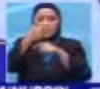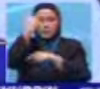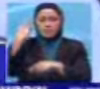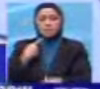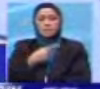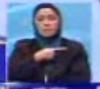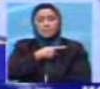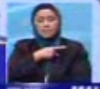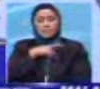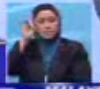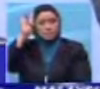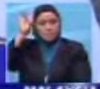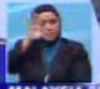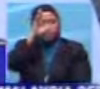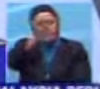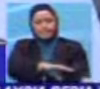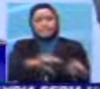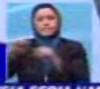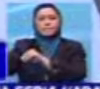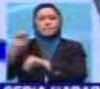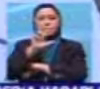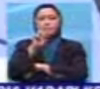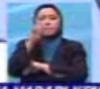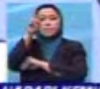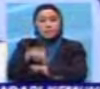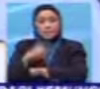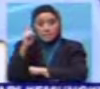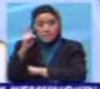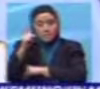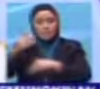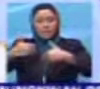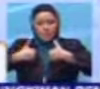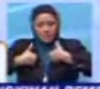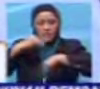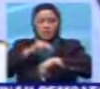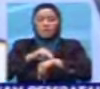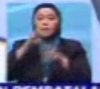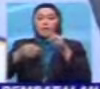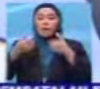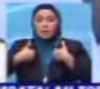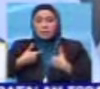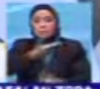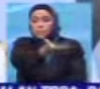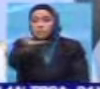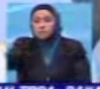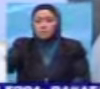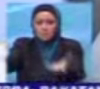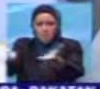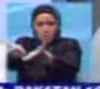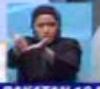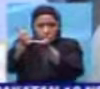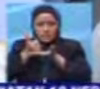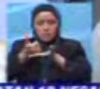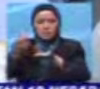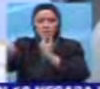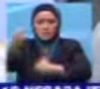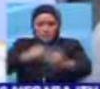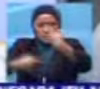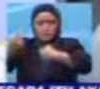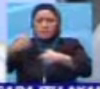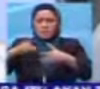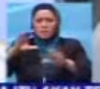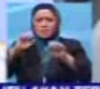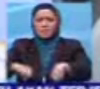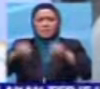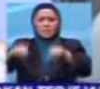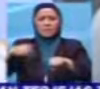hari bulan ini. Jadi 31 hari bulan ini kita ada masa lagi. Kalau ada mereka-mereka nak memberi sumbangan, bolehlah kita panggil